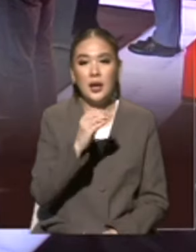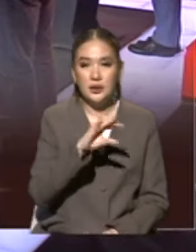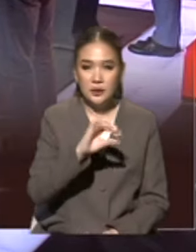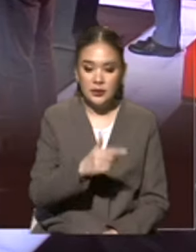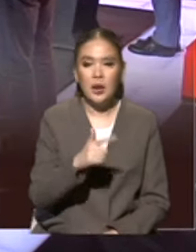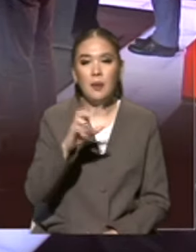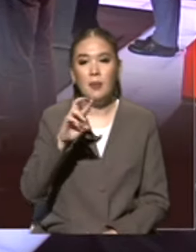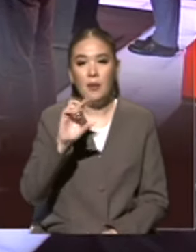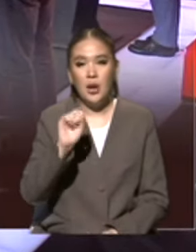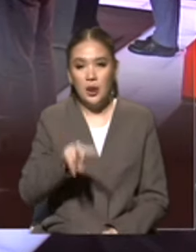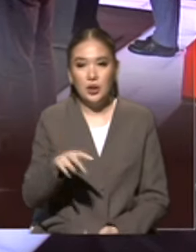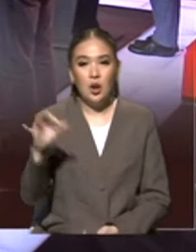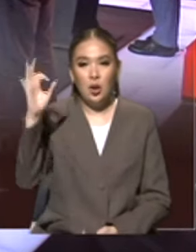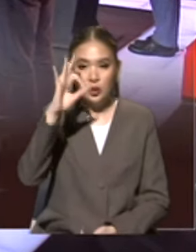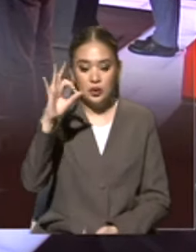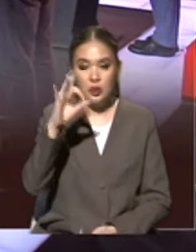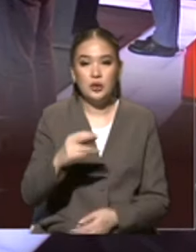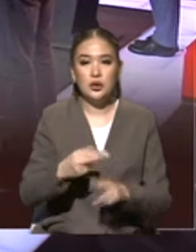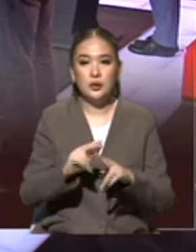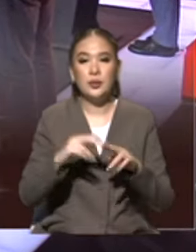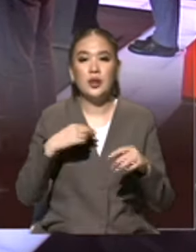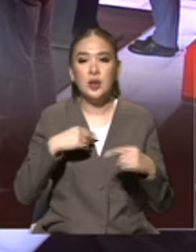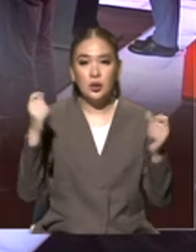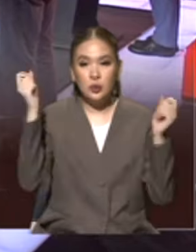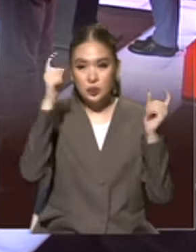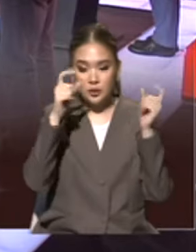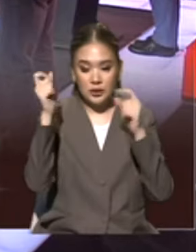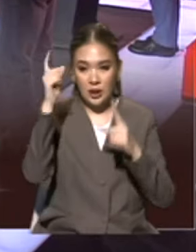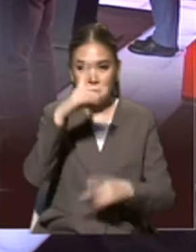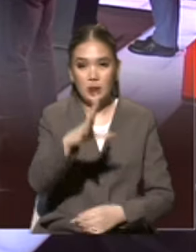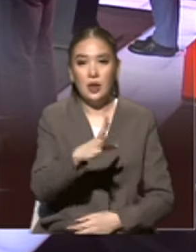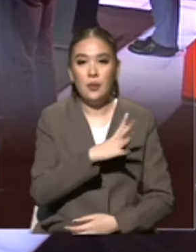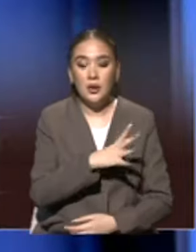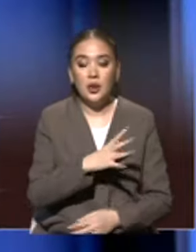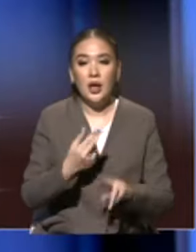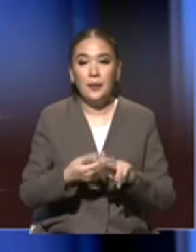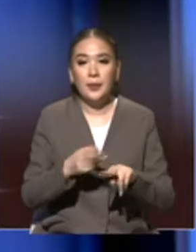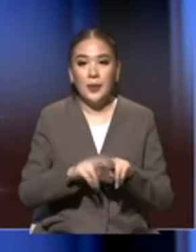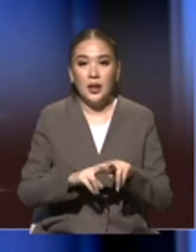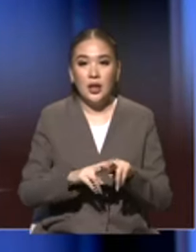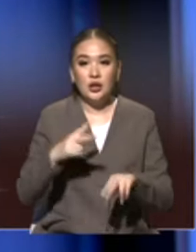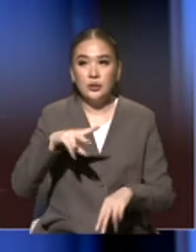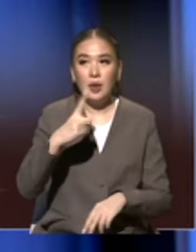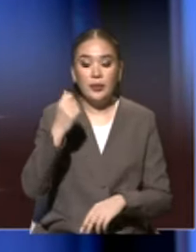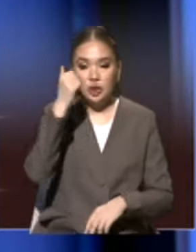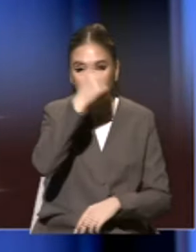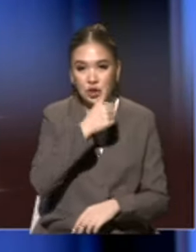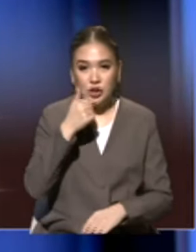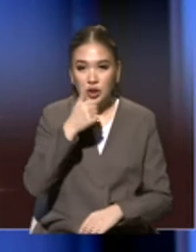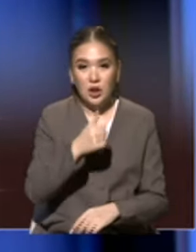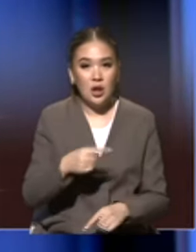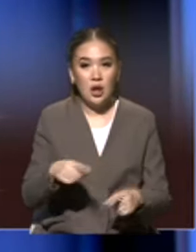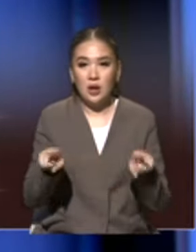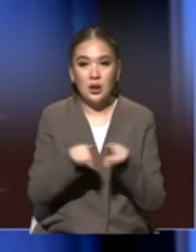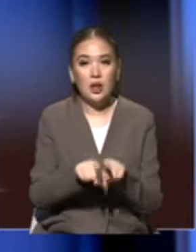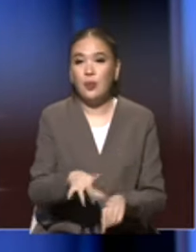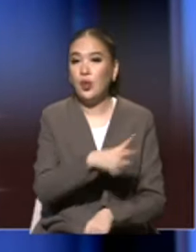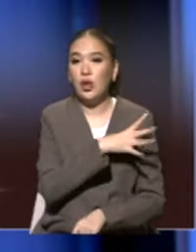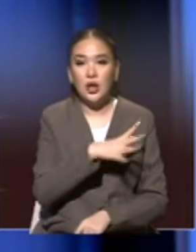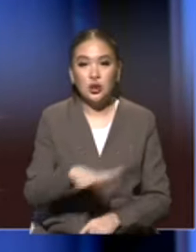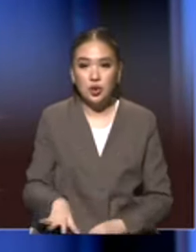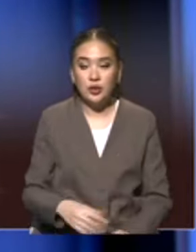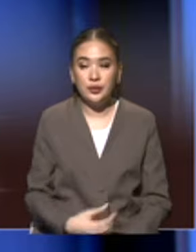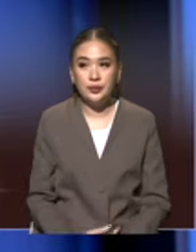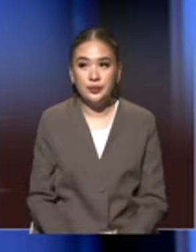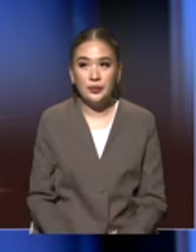система туралы мен өзім анализ талдау жасаған. 21-ші жылы рейтинг балдық система деген ол болған жоқ. Жалпы мен алатын болсақ,